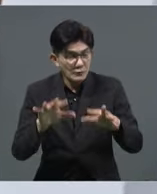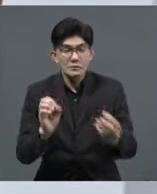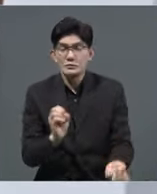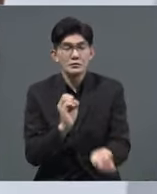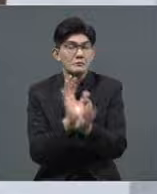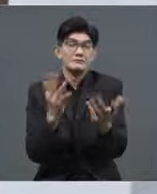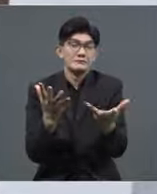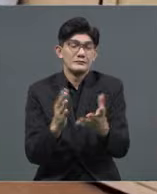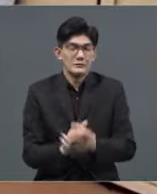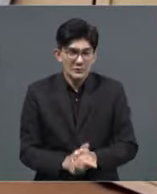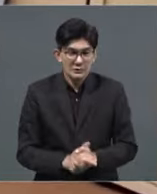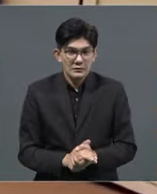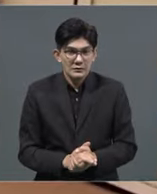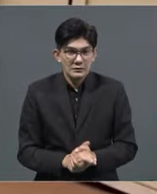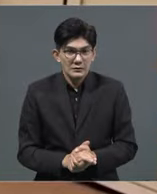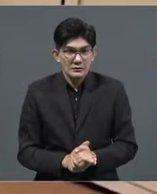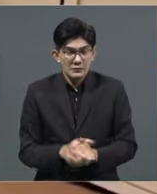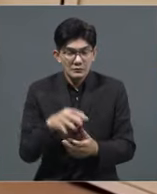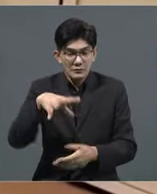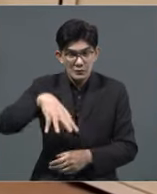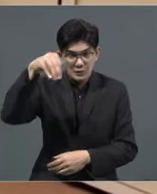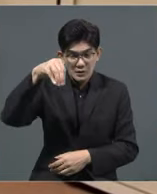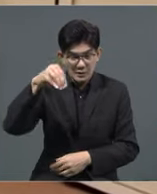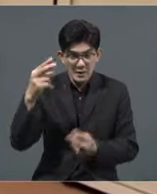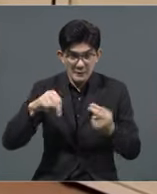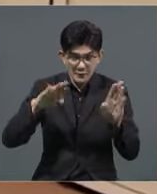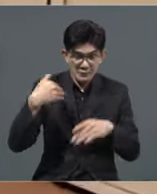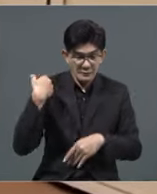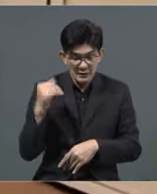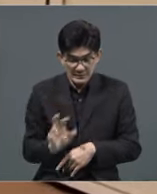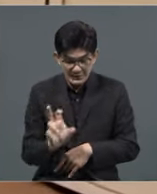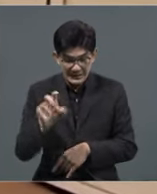ริกแต่อย่างใดพระธาตุพนมหรือว่าอย่างตรงลานพญานา